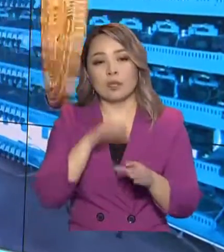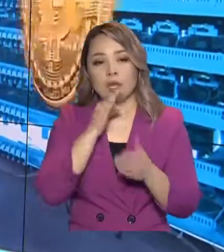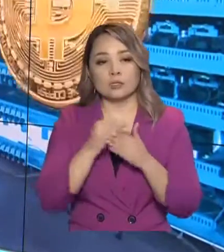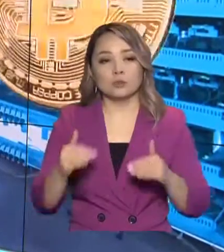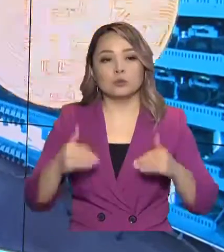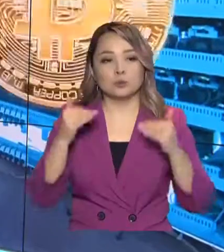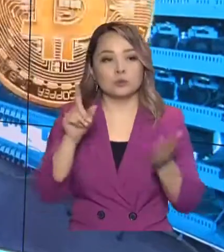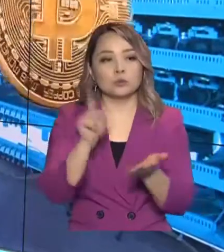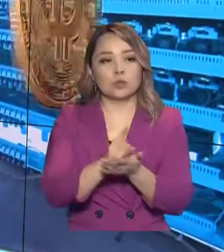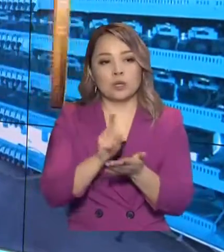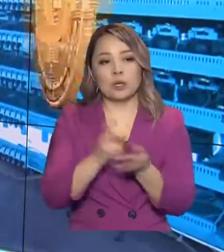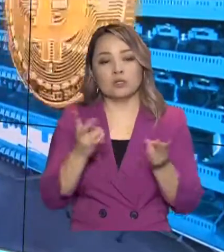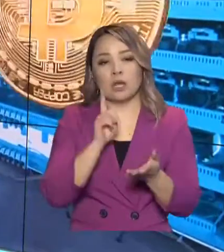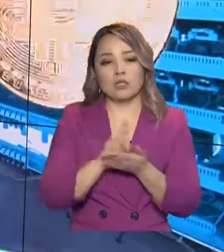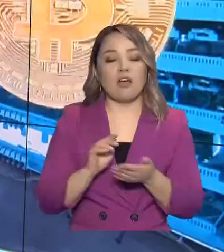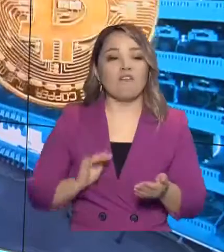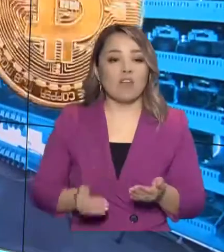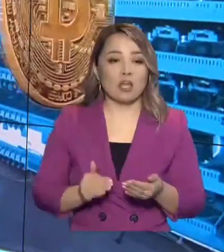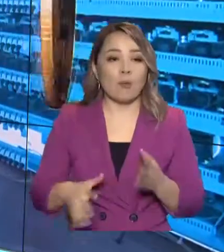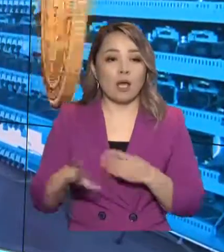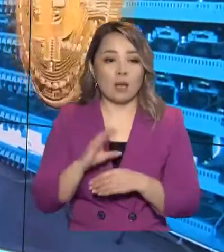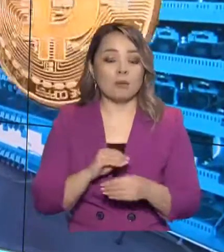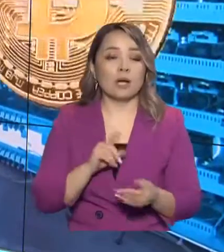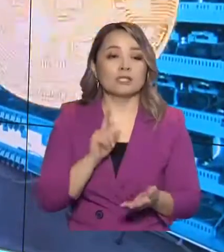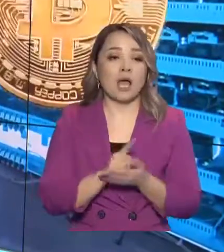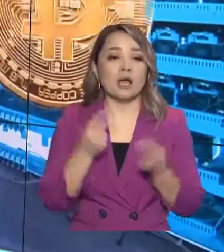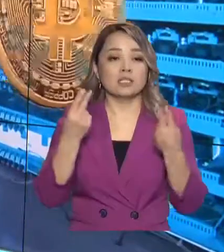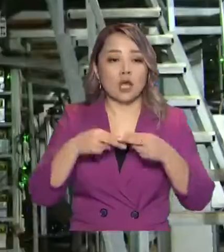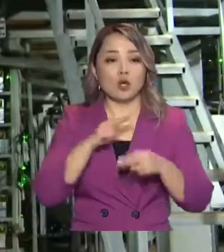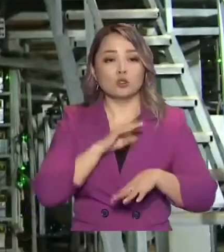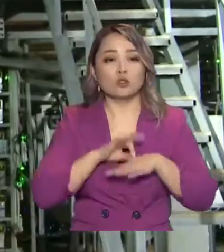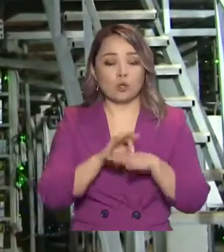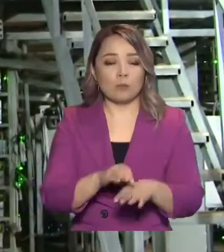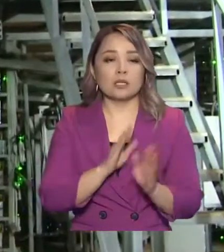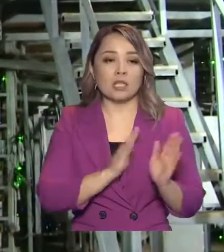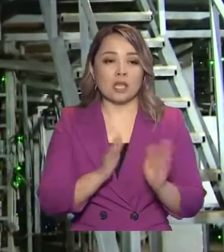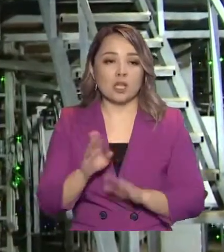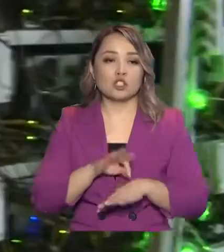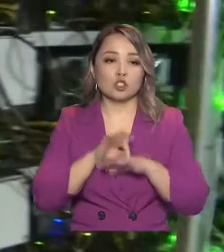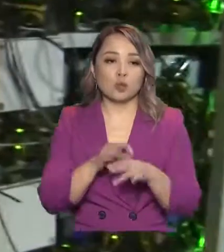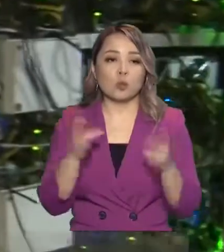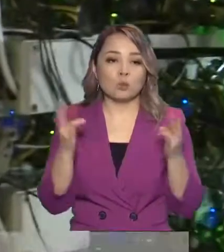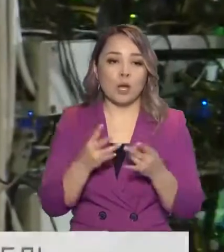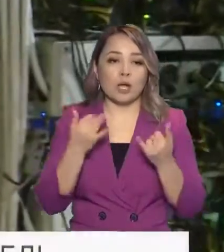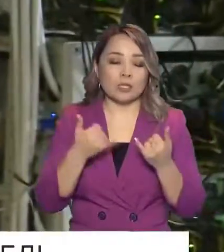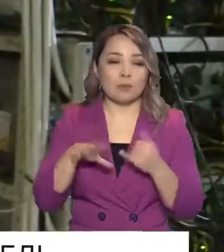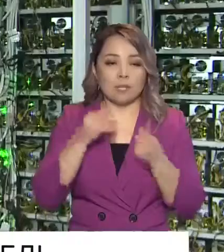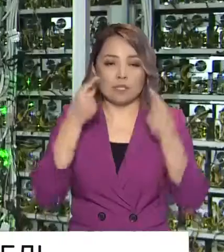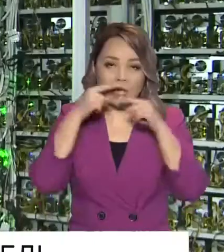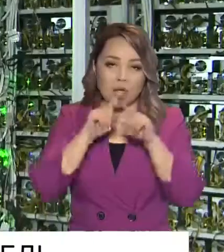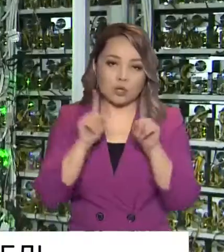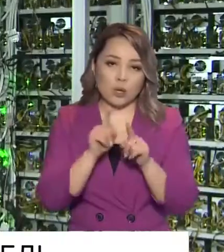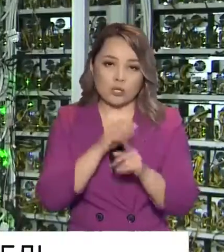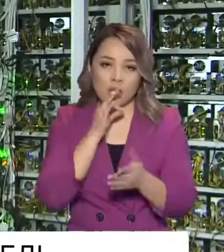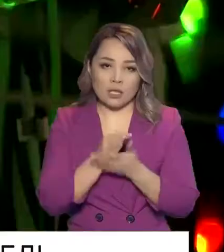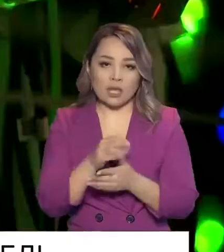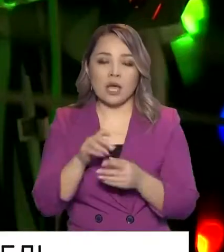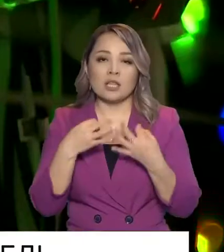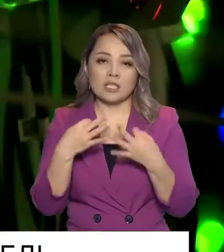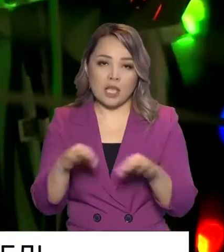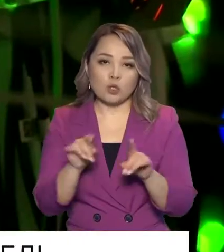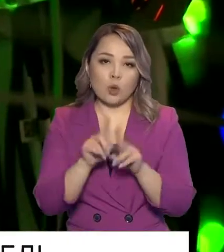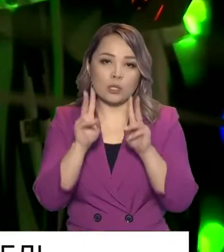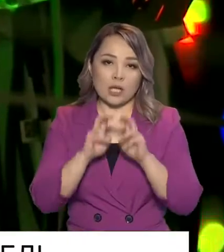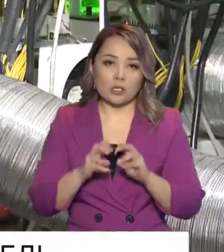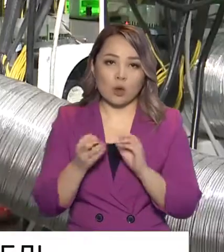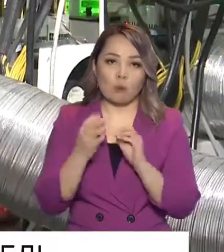саладағы ферманың бәрін анықтап, салық пен кеден мәселесін реттеуді жүктет. Енді жауаптылар олардың техникалық шарттары мен лицензиясын